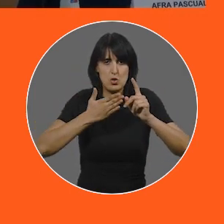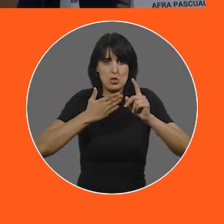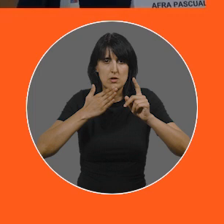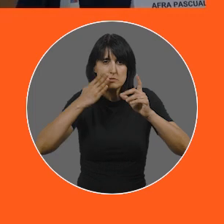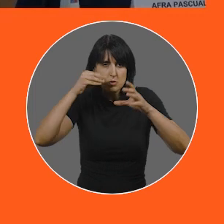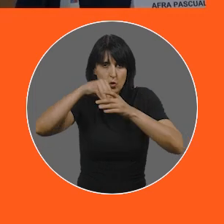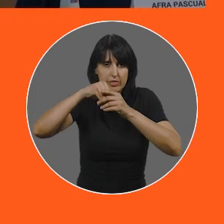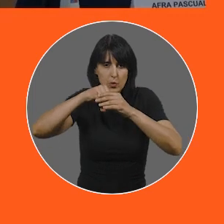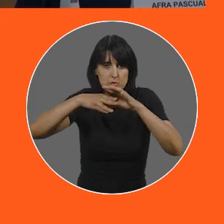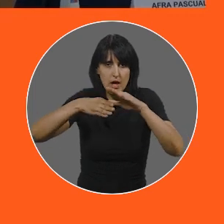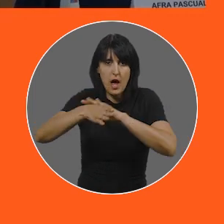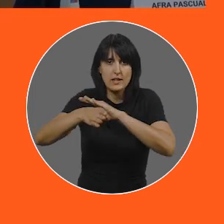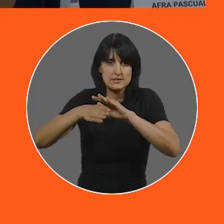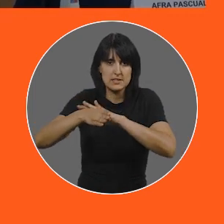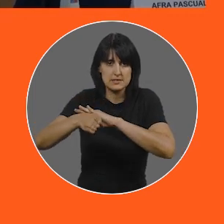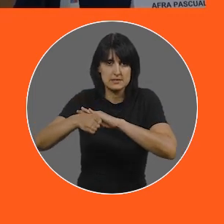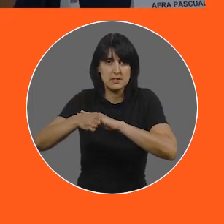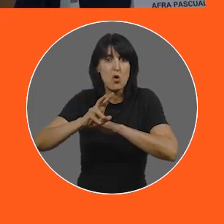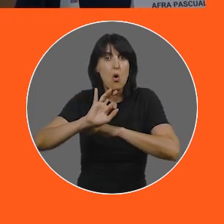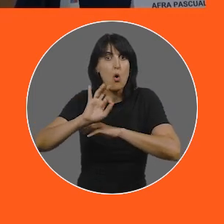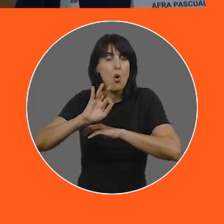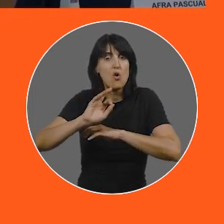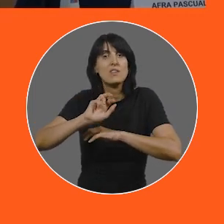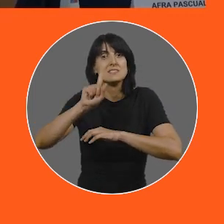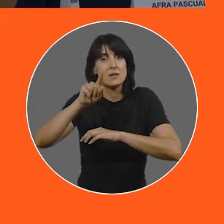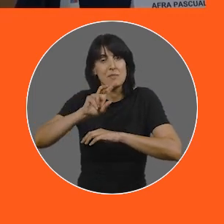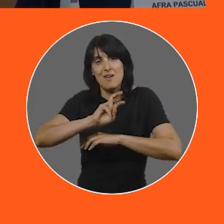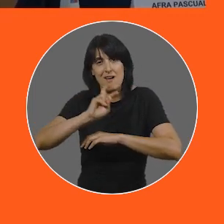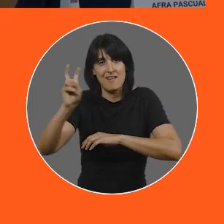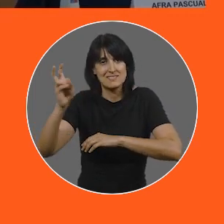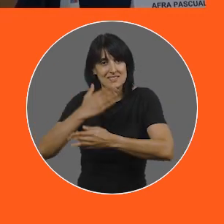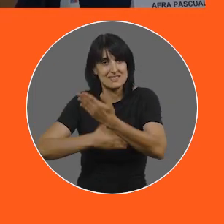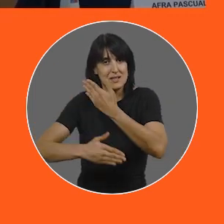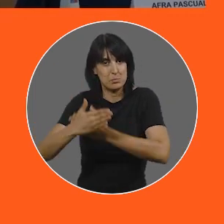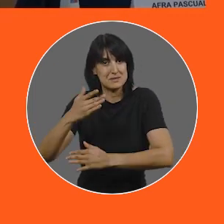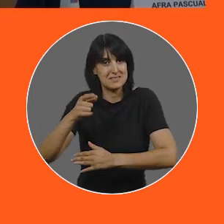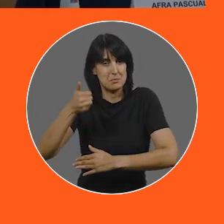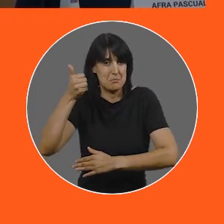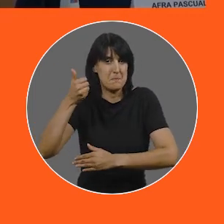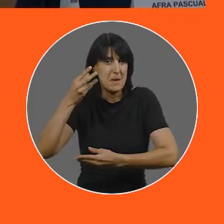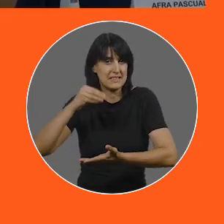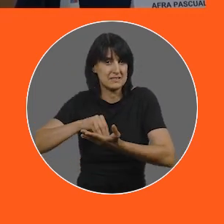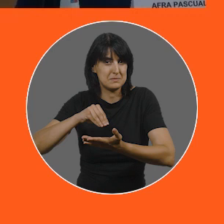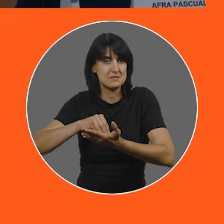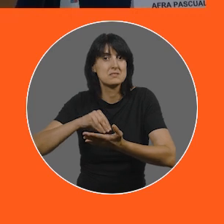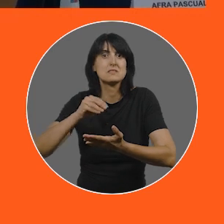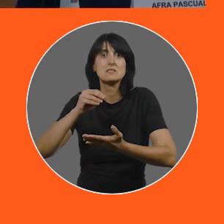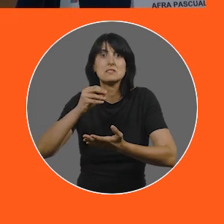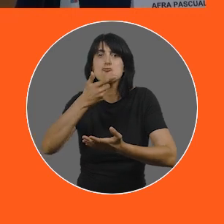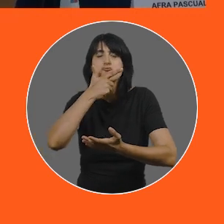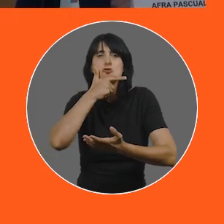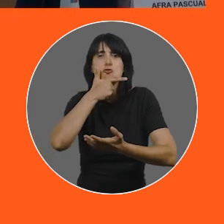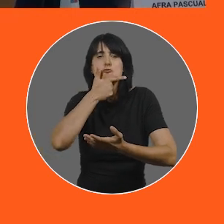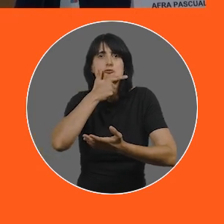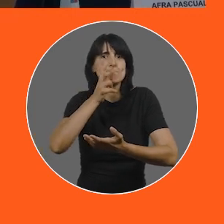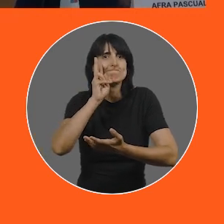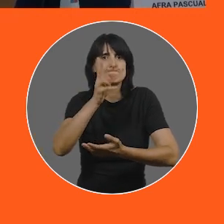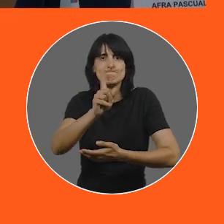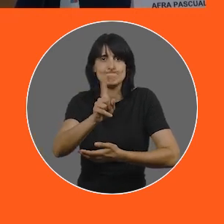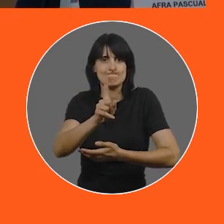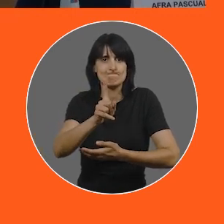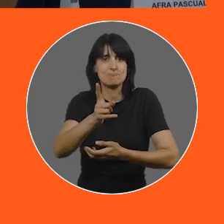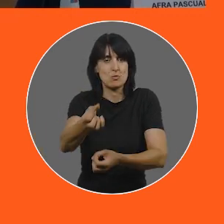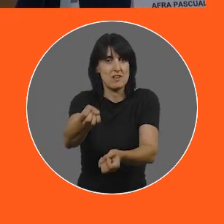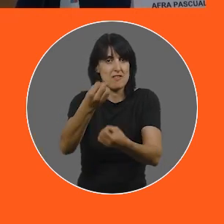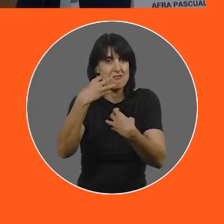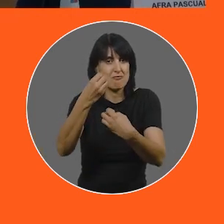contingut. O bé, una de les discapacitats més comuns, que són les persones que no perceben els colors. Per tant, no